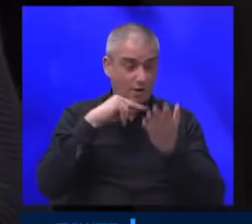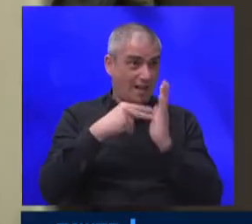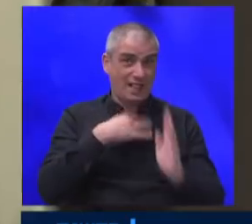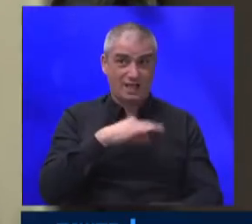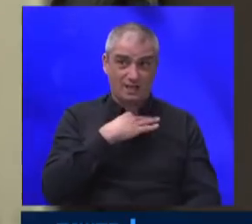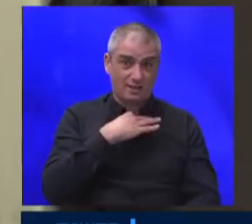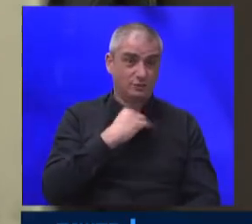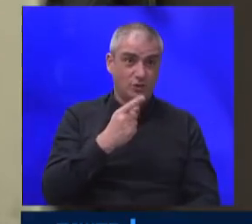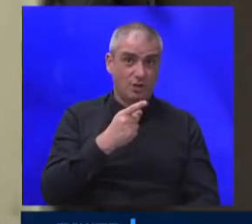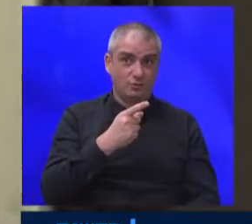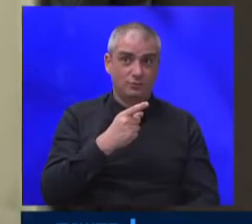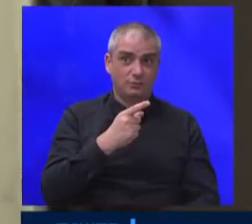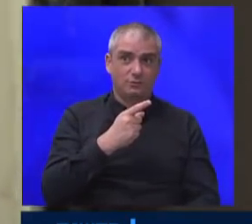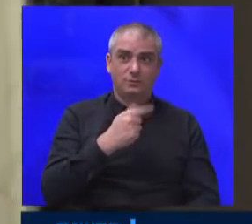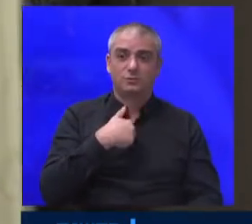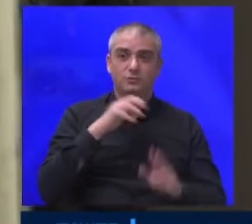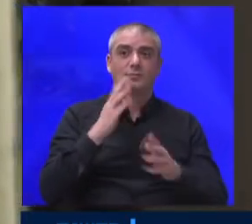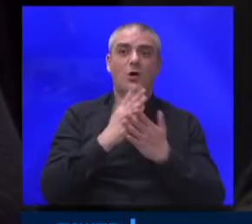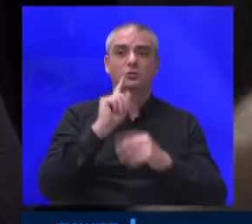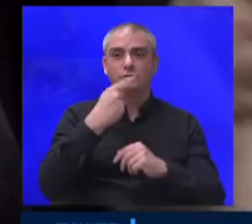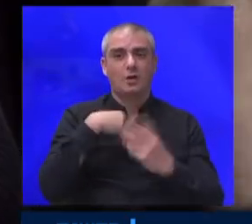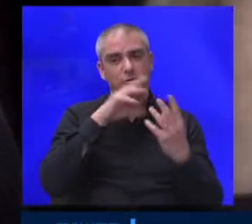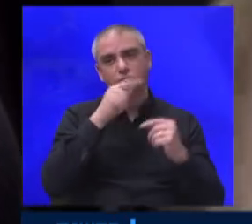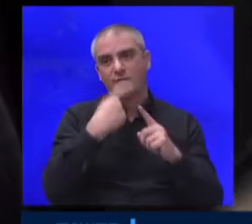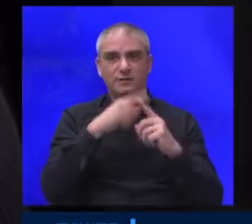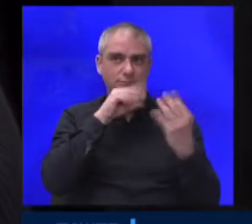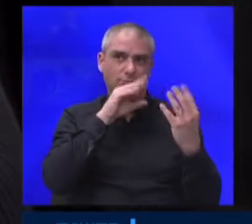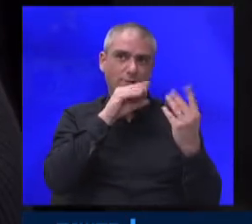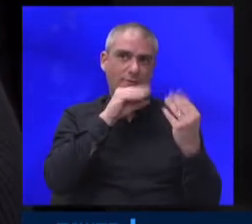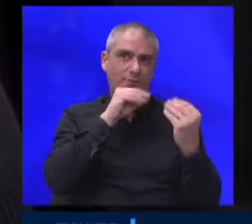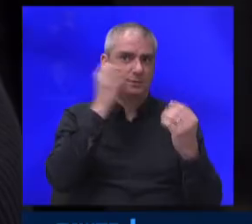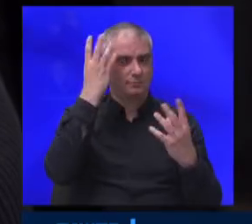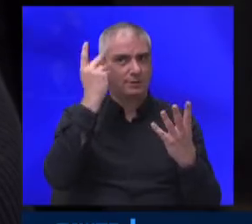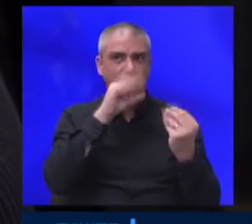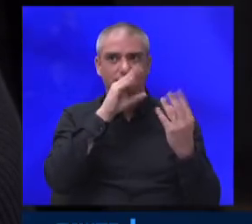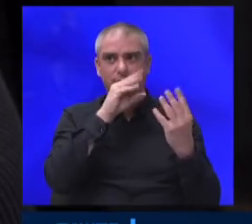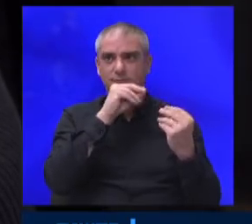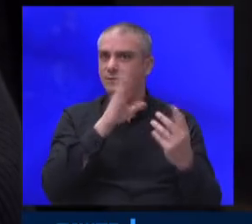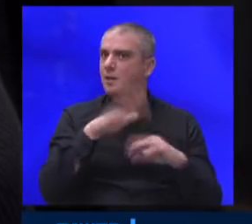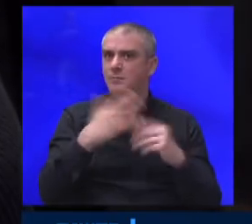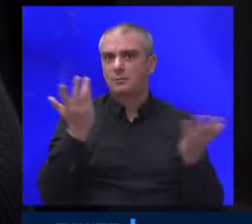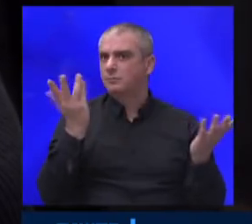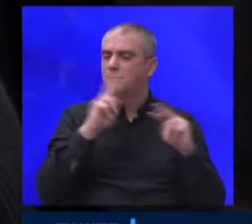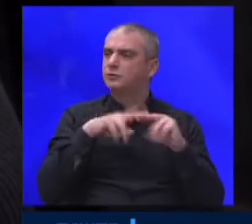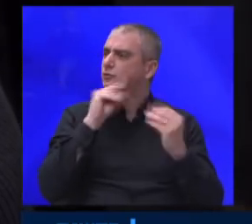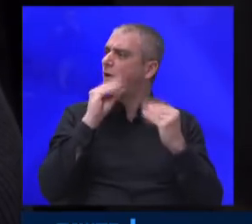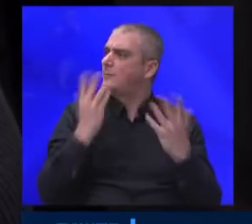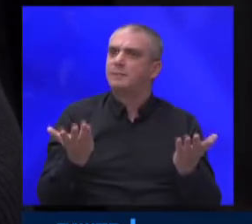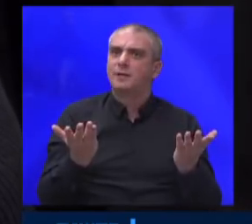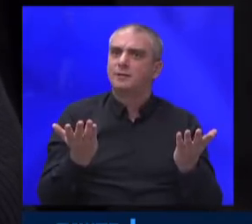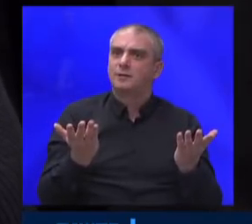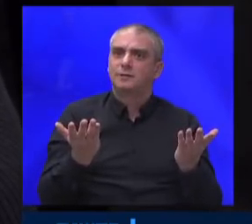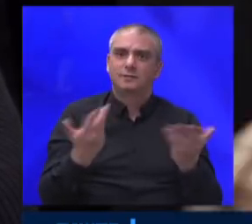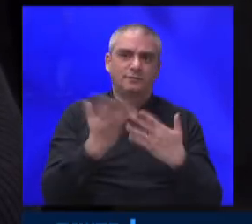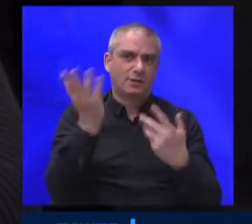שלנו, אנחנו יושבים עוד שעה, שעה וחצי, סתם לפטפט. על מה? על מה עוד נשאר לפטפט? תפסיקי להיות אשת